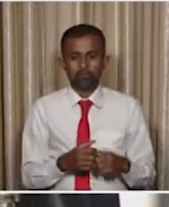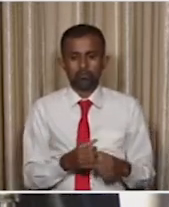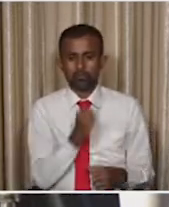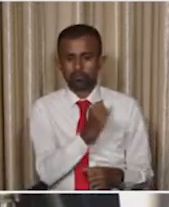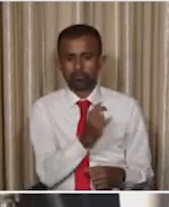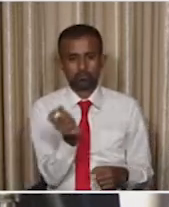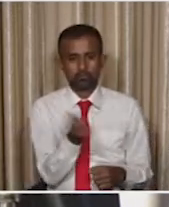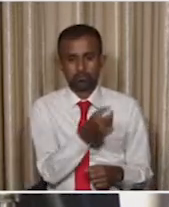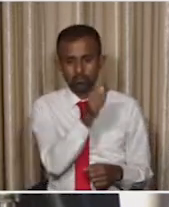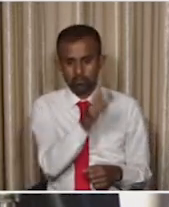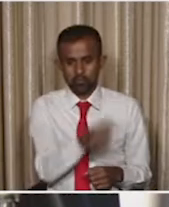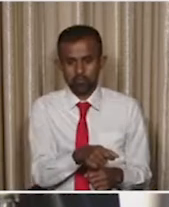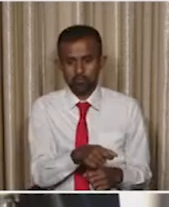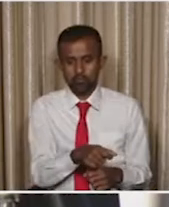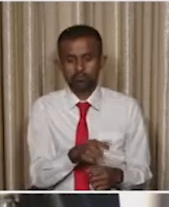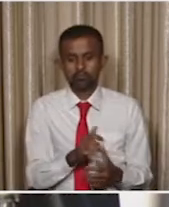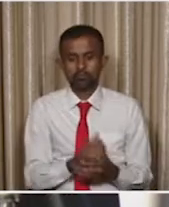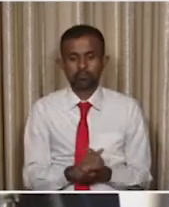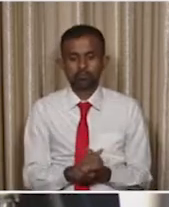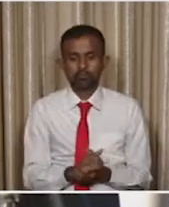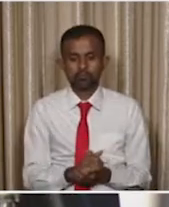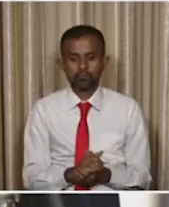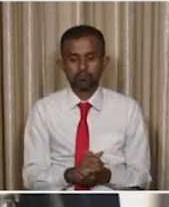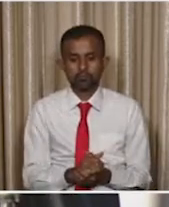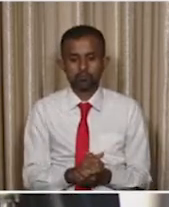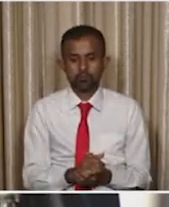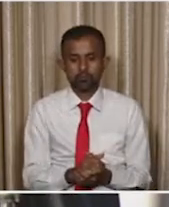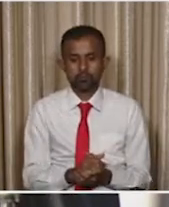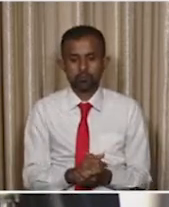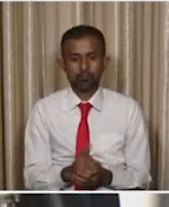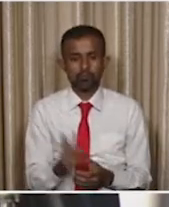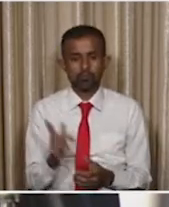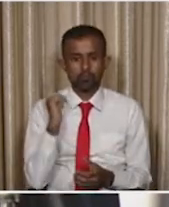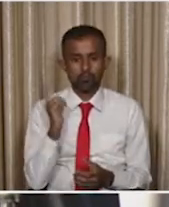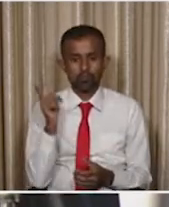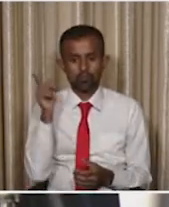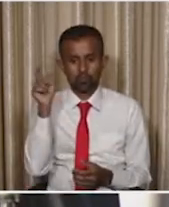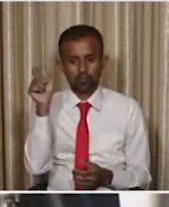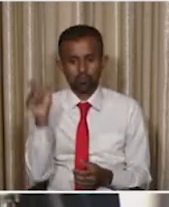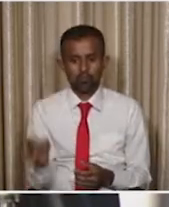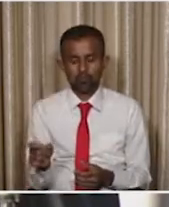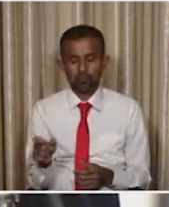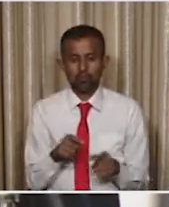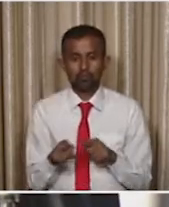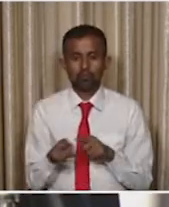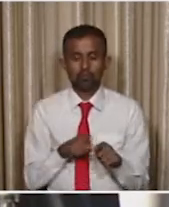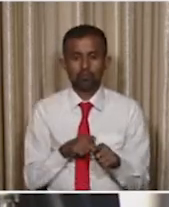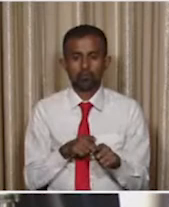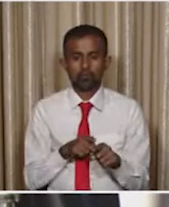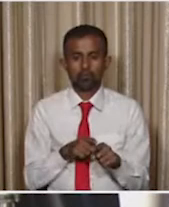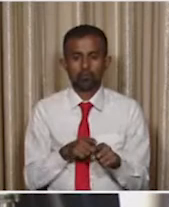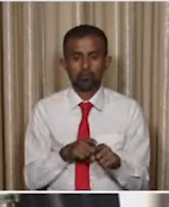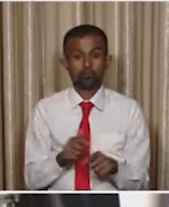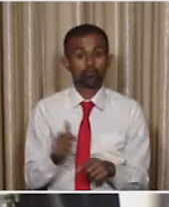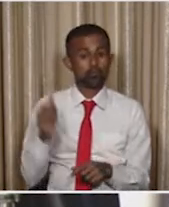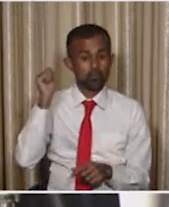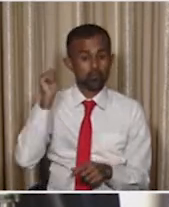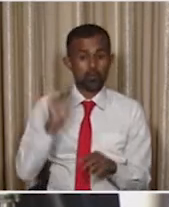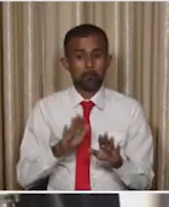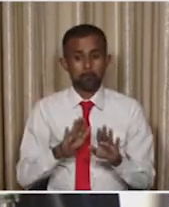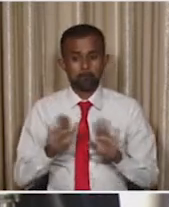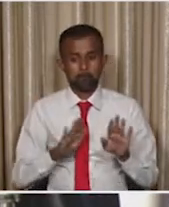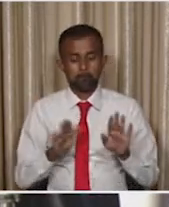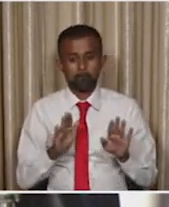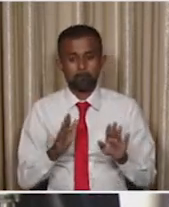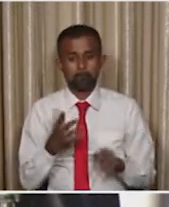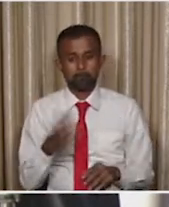ஆயுதப்படைகளைச் சேர்ந்தவர்களை மற்றும் இந்த அரசாங்கத்தில் இருந்த ஜனாதிபதிகள் மற்றும் அமைச்சரவையில் இருந்தவர்களை பாதுகாக்கின்ற நோக்கத்தோடு கொண்டுவரப்படுகின்ற இந்த உண்மை